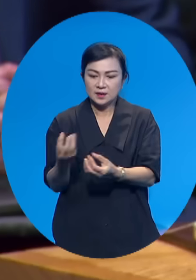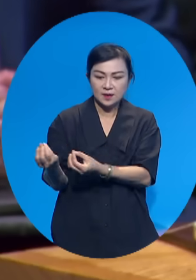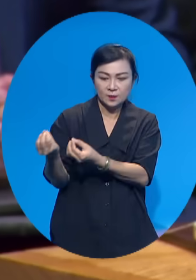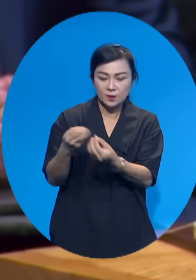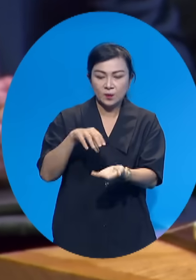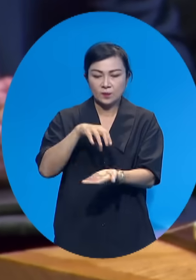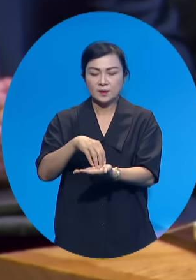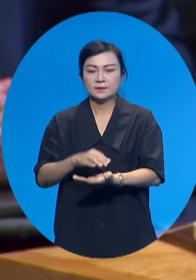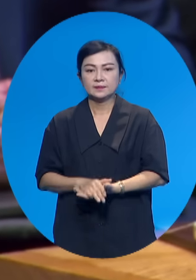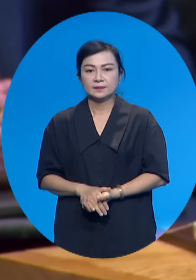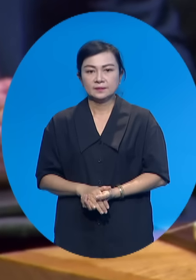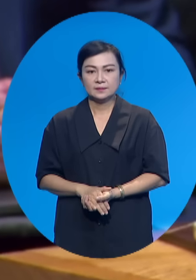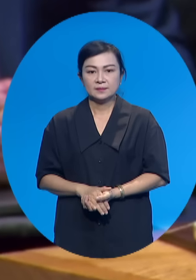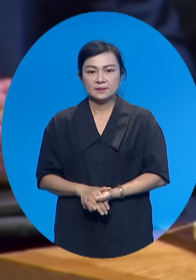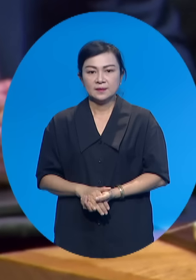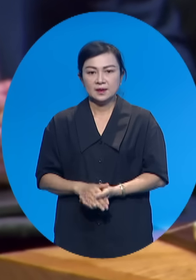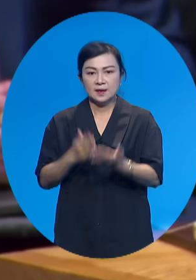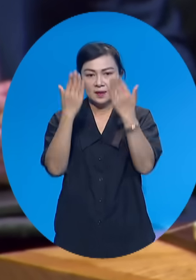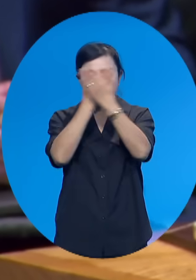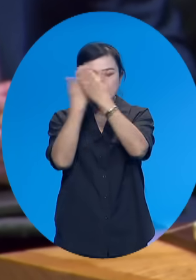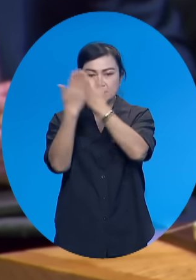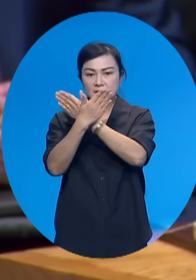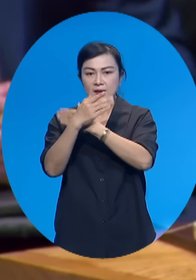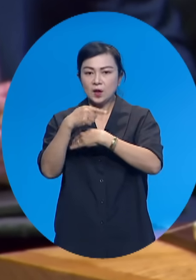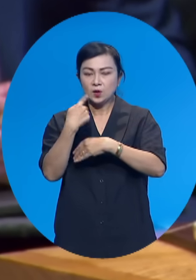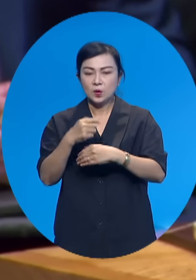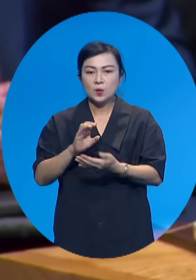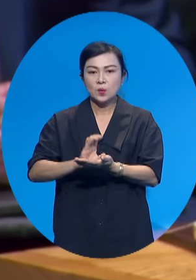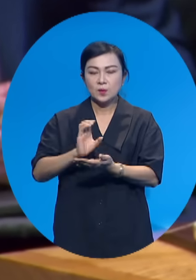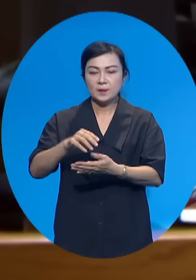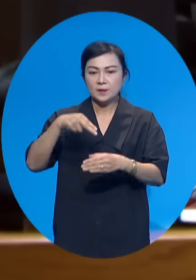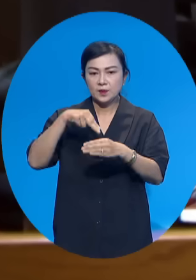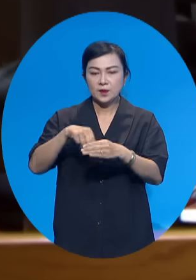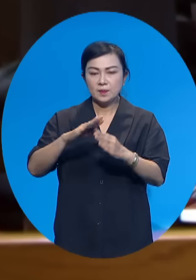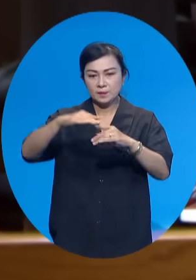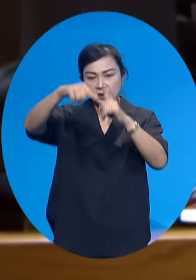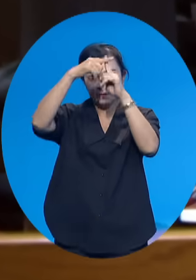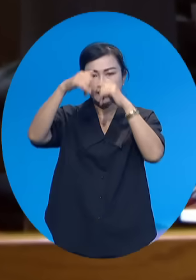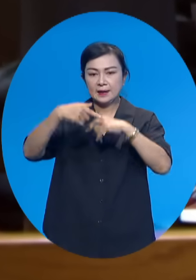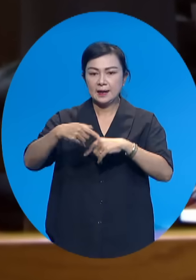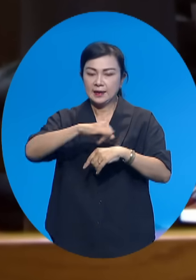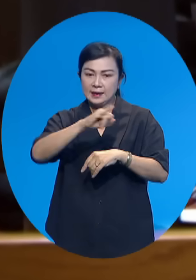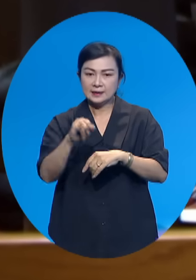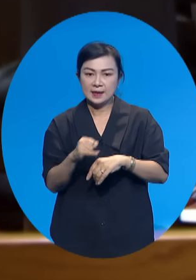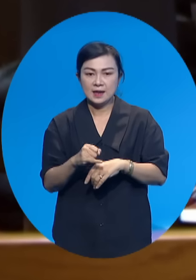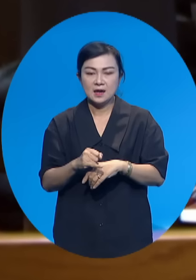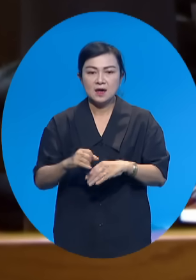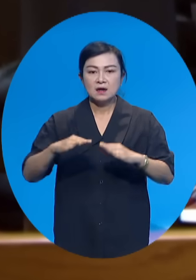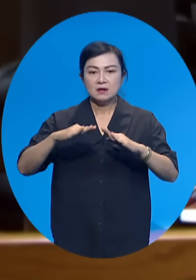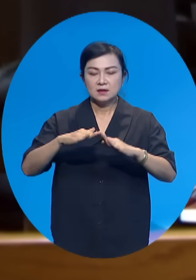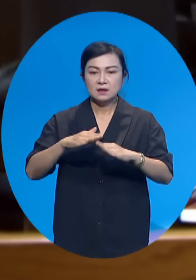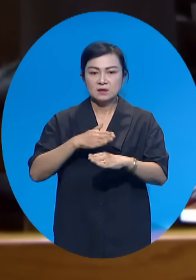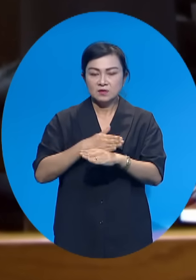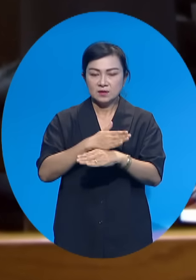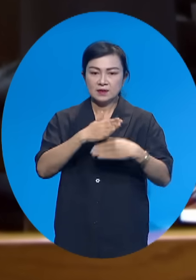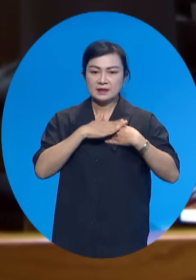về khu vực trên về phần mình đại diện Mỹ nói đang nổ lực để cung cấp nhiên liệu cho các bệnh viện ở gaza nhấn mạnh các cơ sở hạ tầng